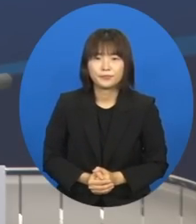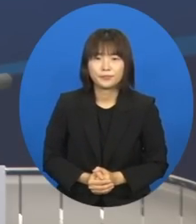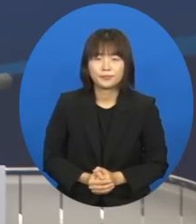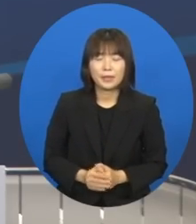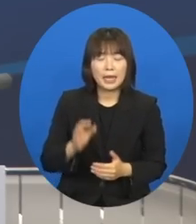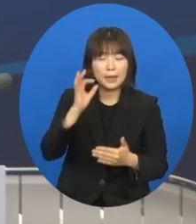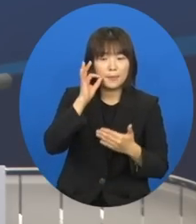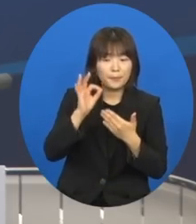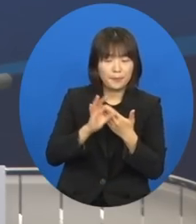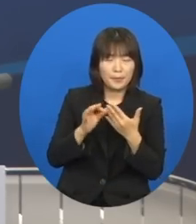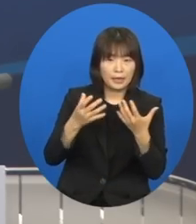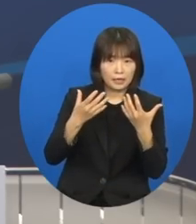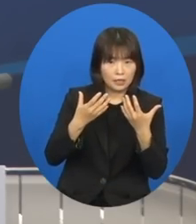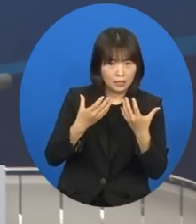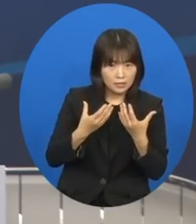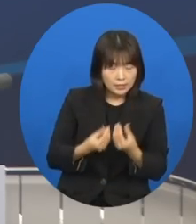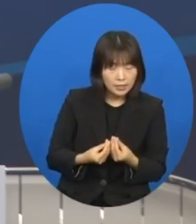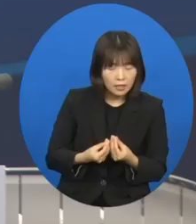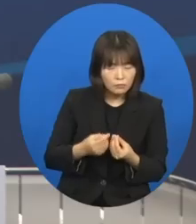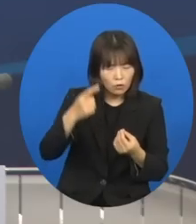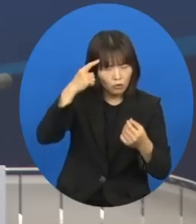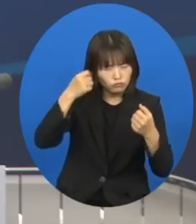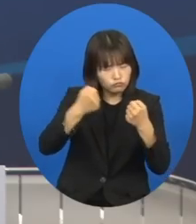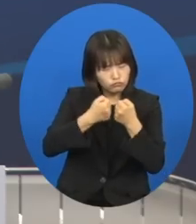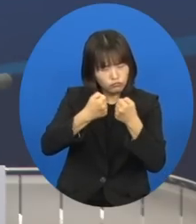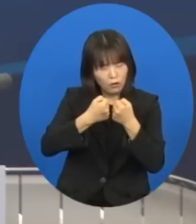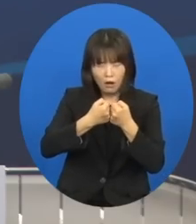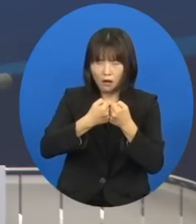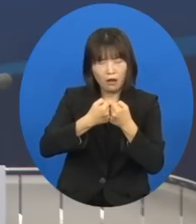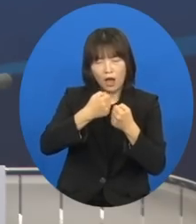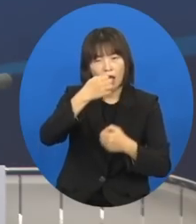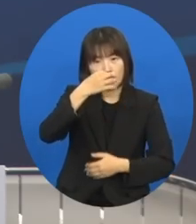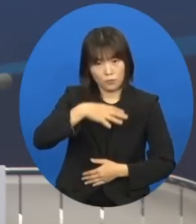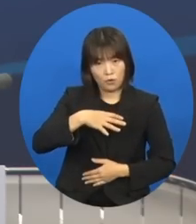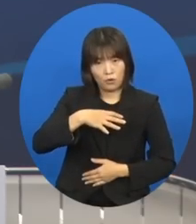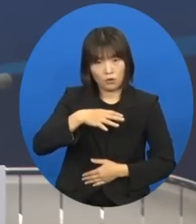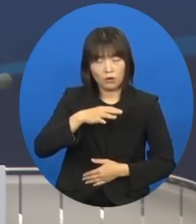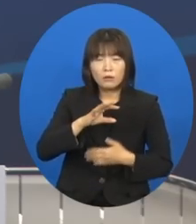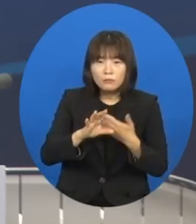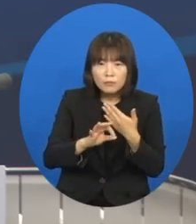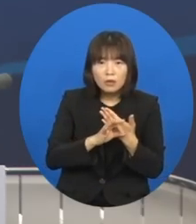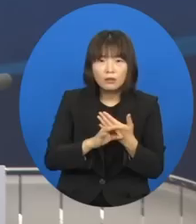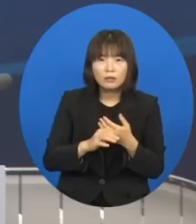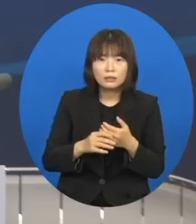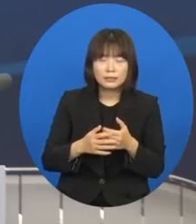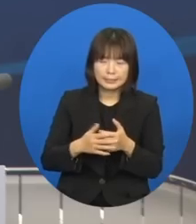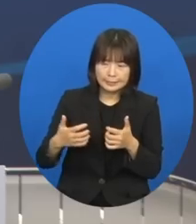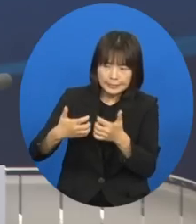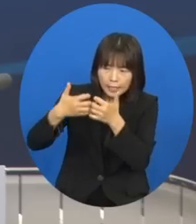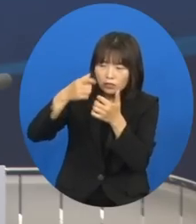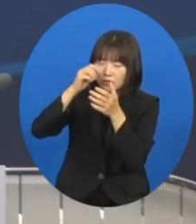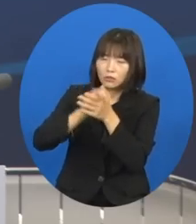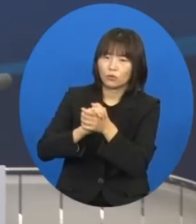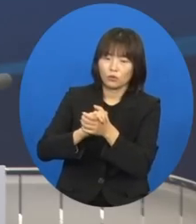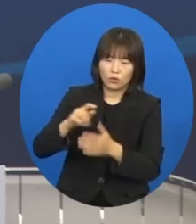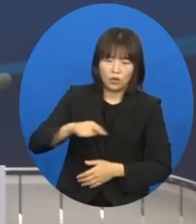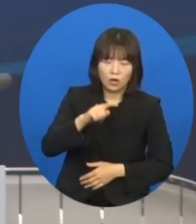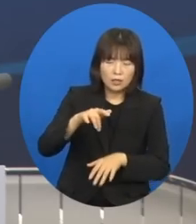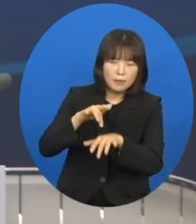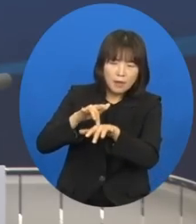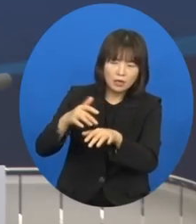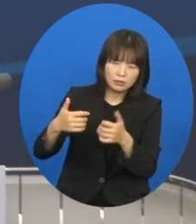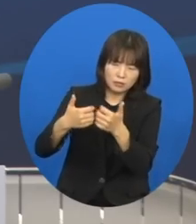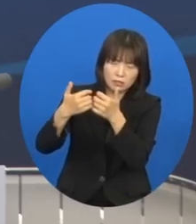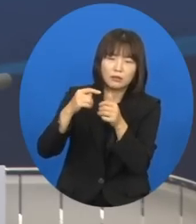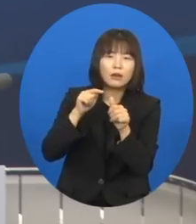만약 예를 들면 이 두통이 너무 힘들어요. 그러면 대적기도, 너희는 마귀를 대적하라. 그리하면